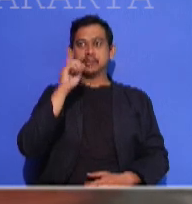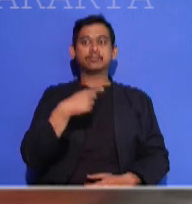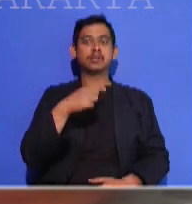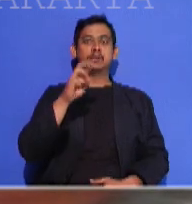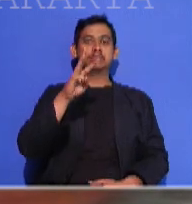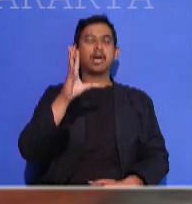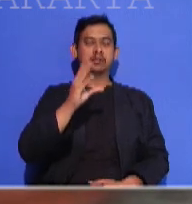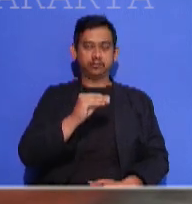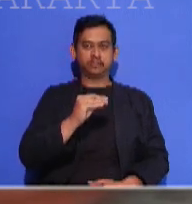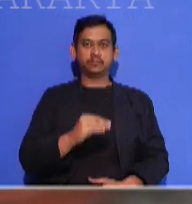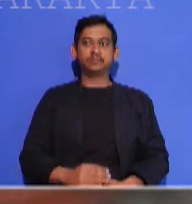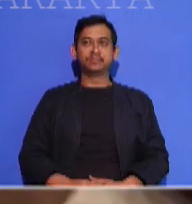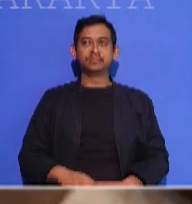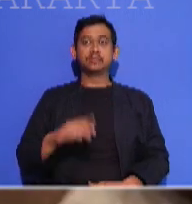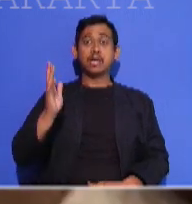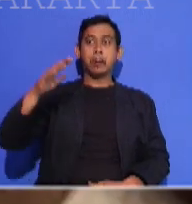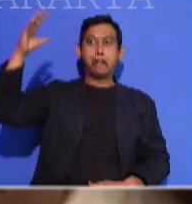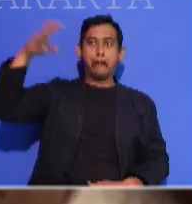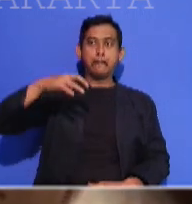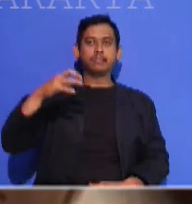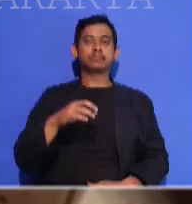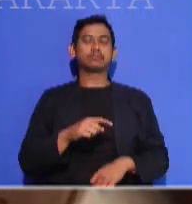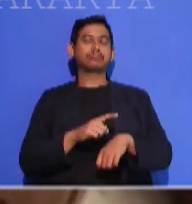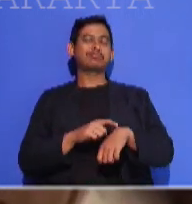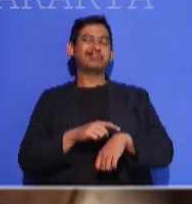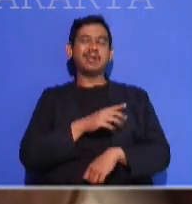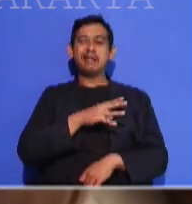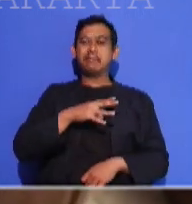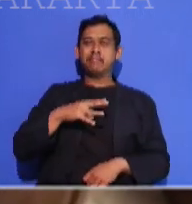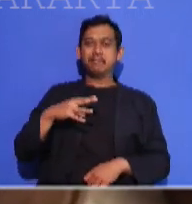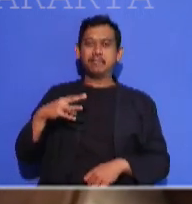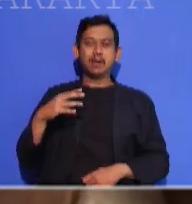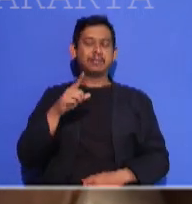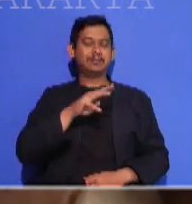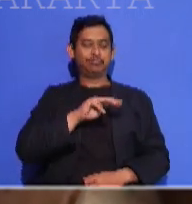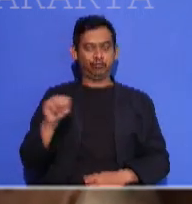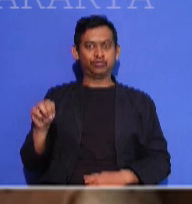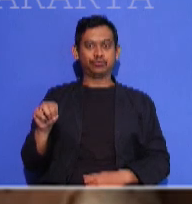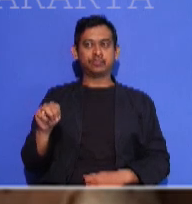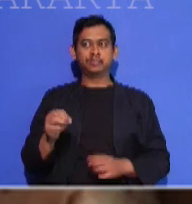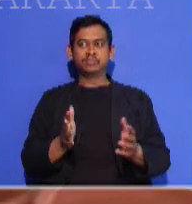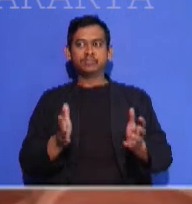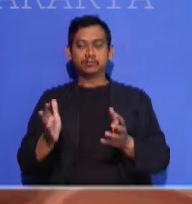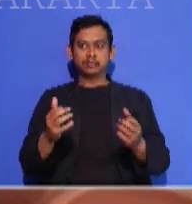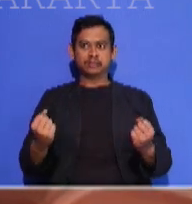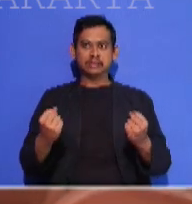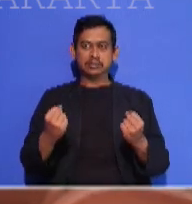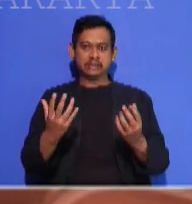Menawi jawah, gerabah wau mbetahaken wekdal watawis tunggal minggu supados asiling gerabah saged garing